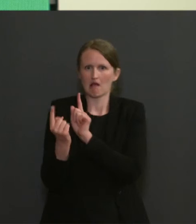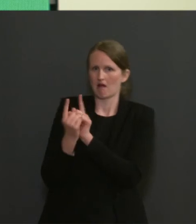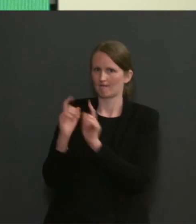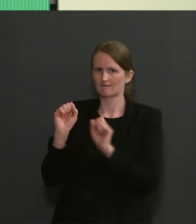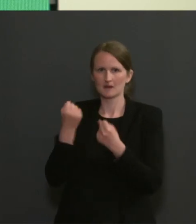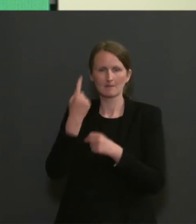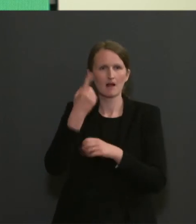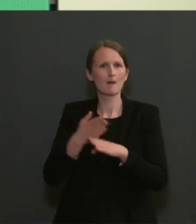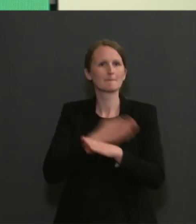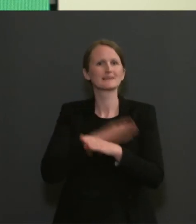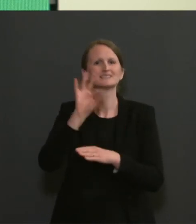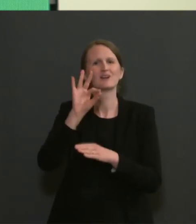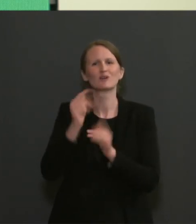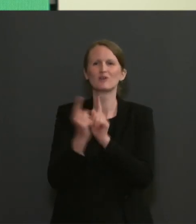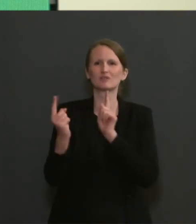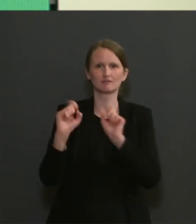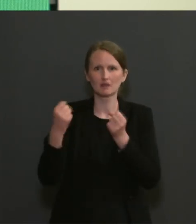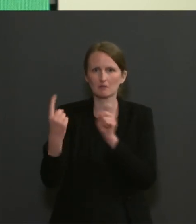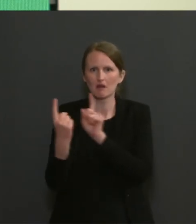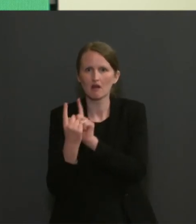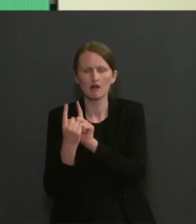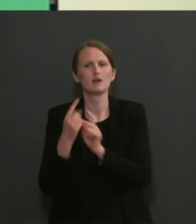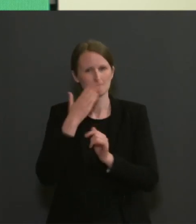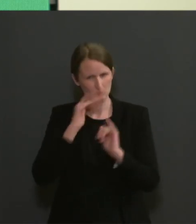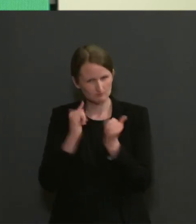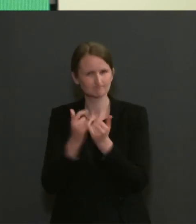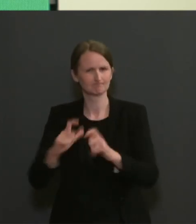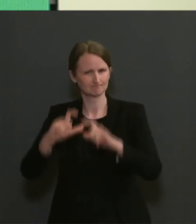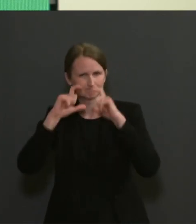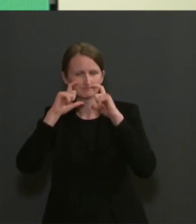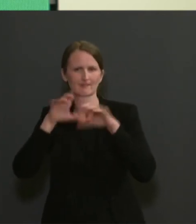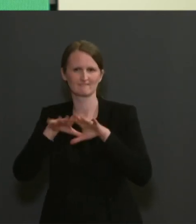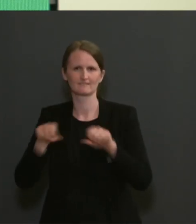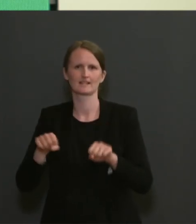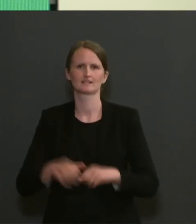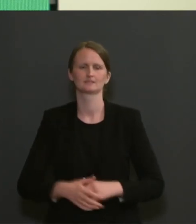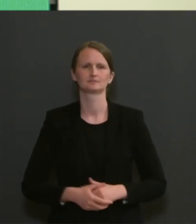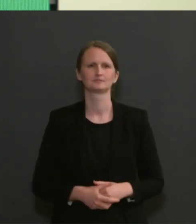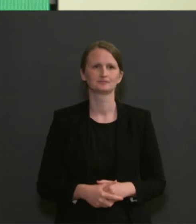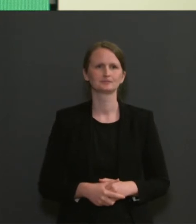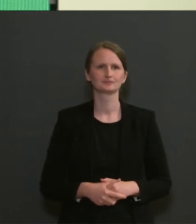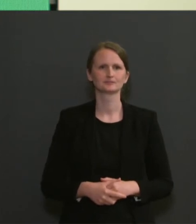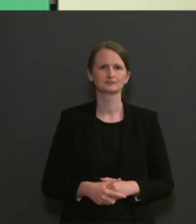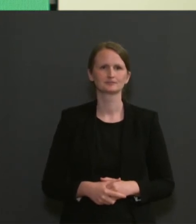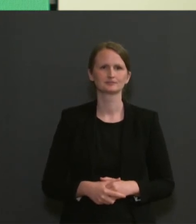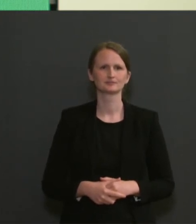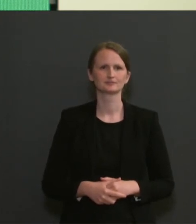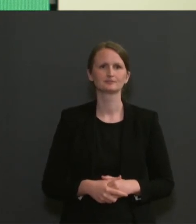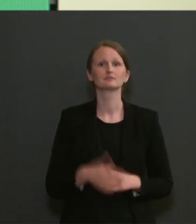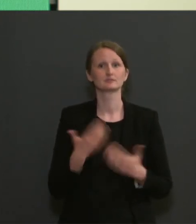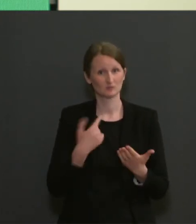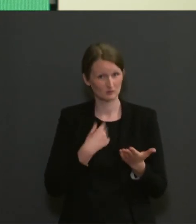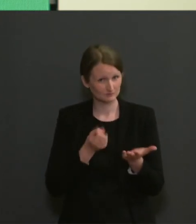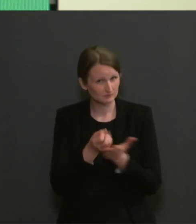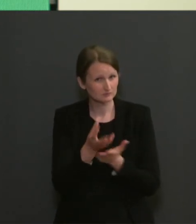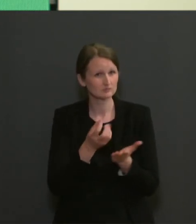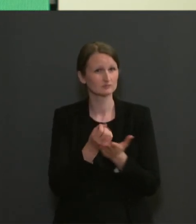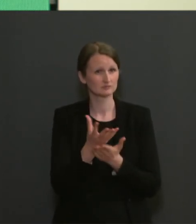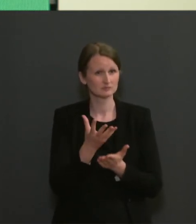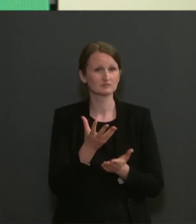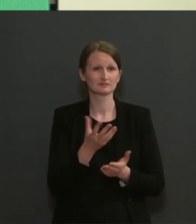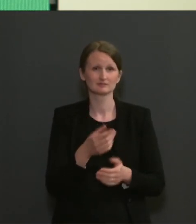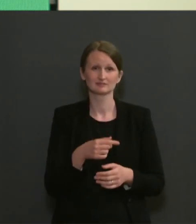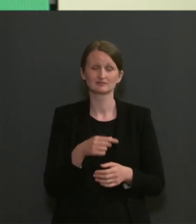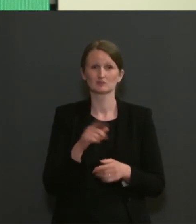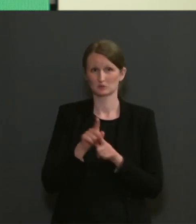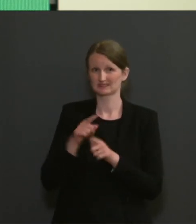en permanence garantie. Pourtant, nous remarquons tous, si on nous rapporte sans arrêt, le fait que les masques continuent,